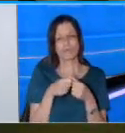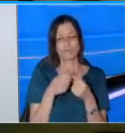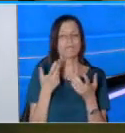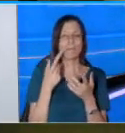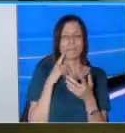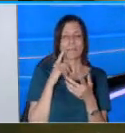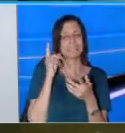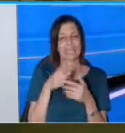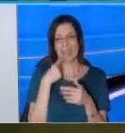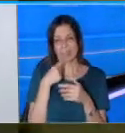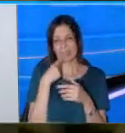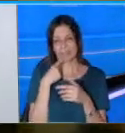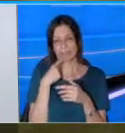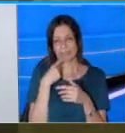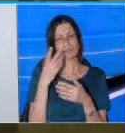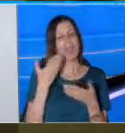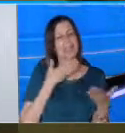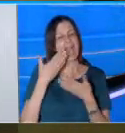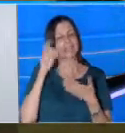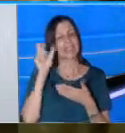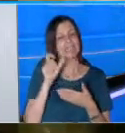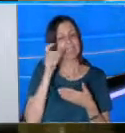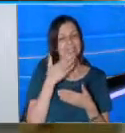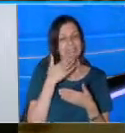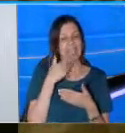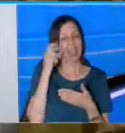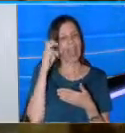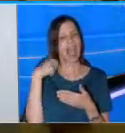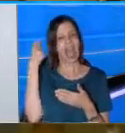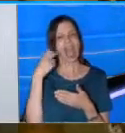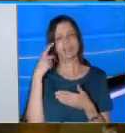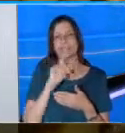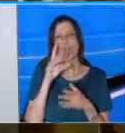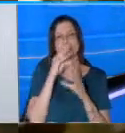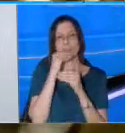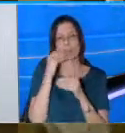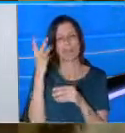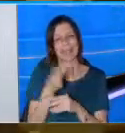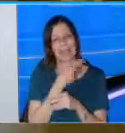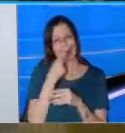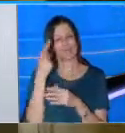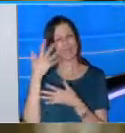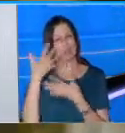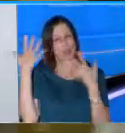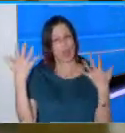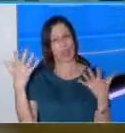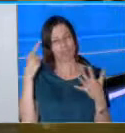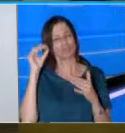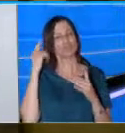לכן צריך להגיד את זה ככה. היחס לאזרחי ישראל הערבים, מעבר לדיבורים הרגילים והגדולים והידועים של